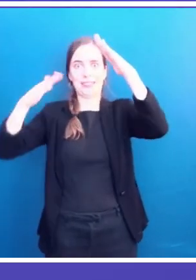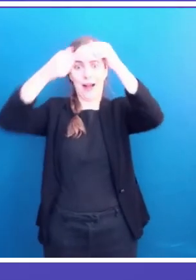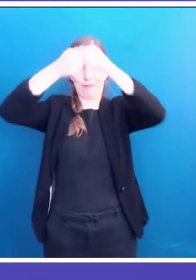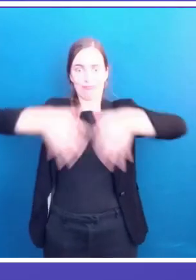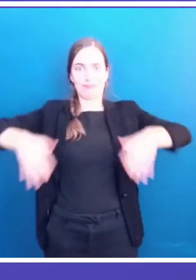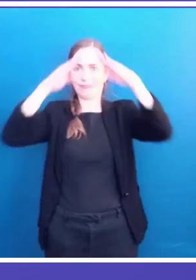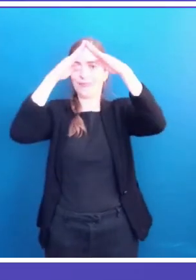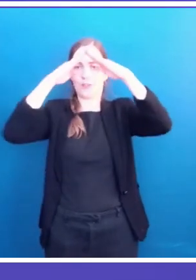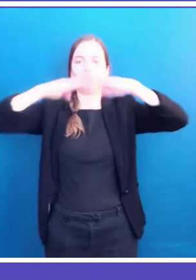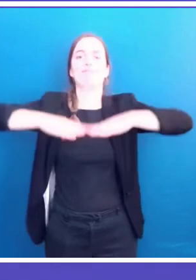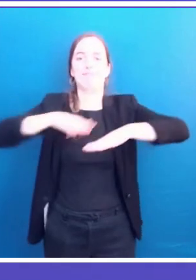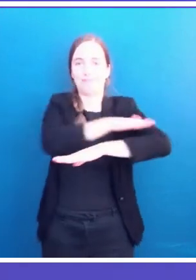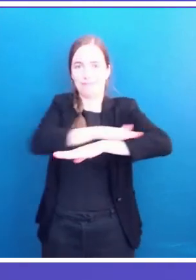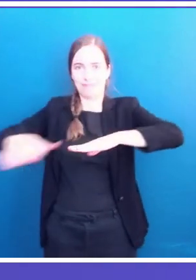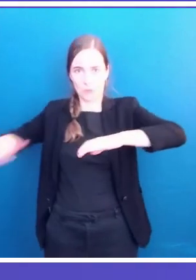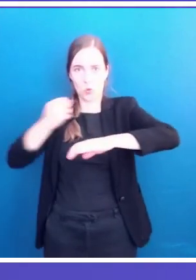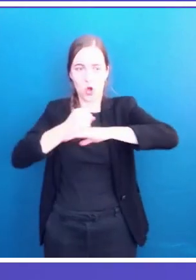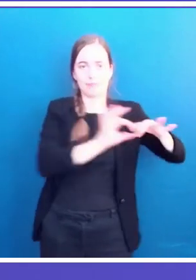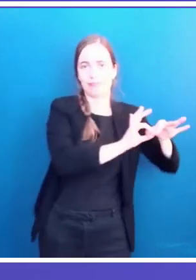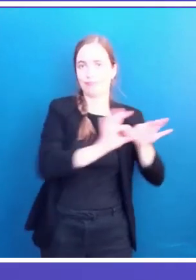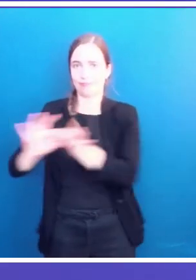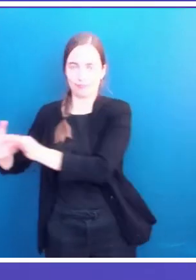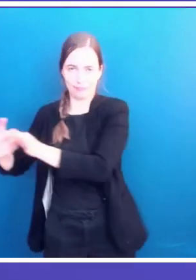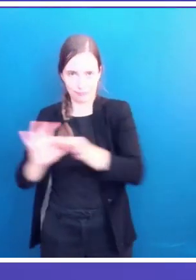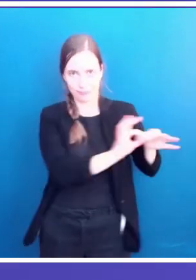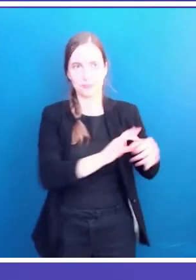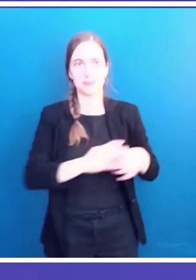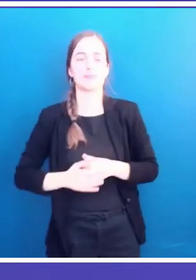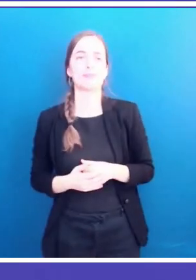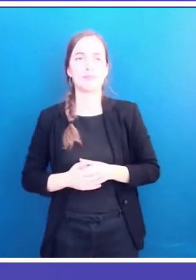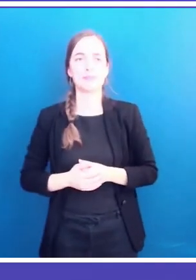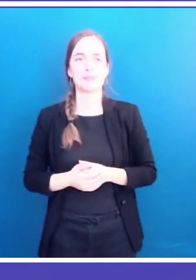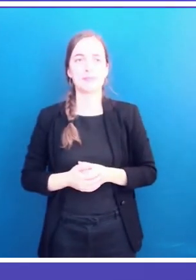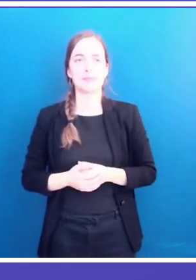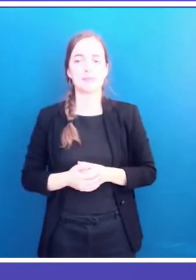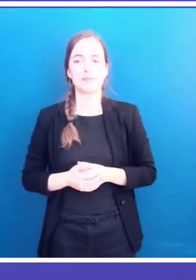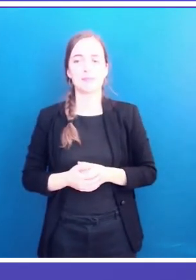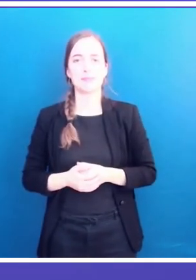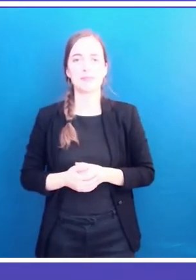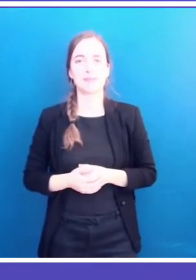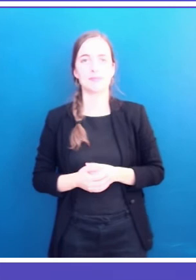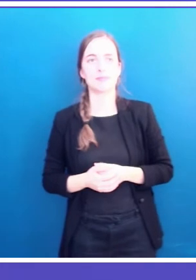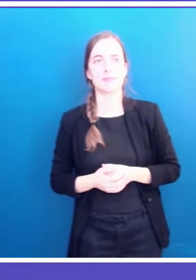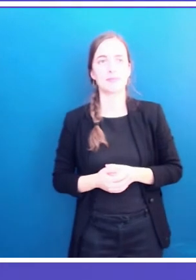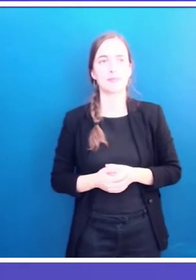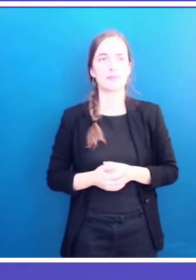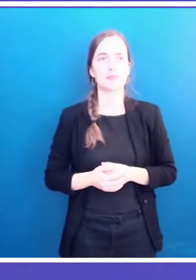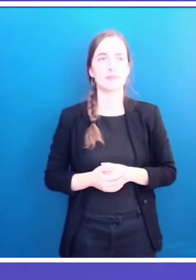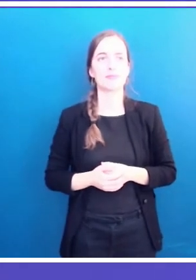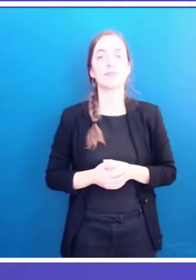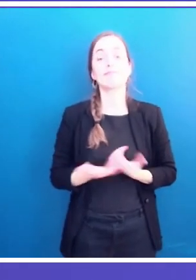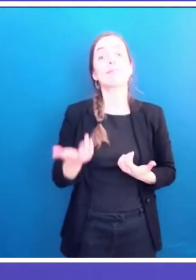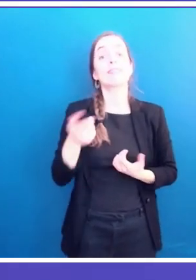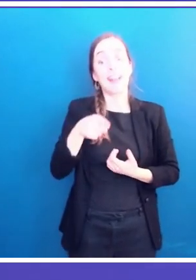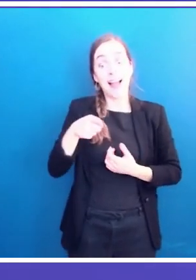الكتالوني للمرأة من أجل أن نعمل على منظور الجنساني. لذلك لابد من متابعة الموضوع في